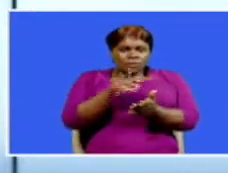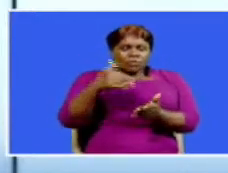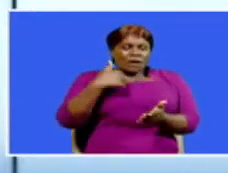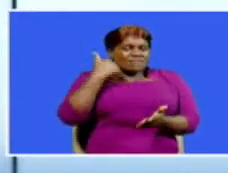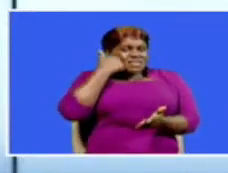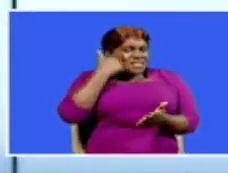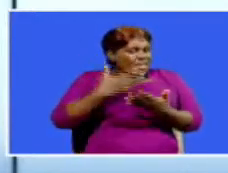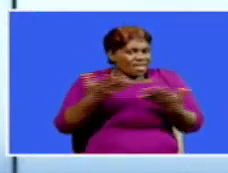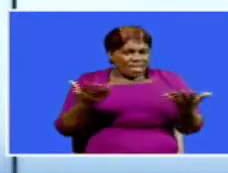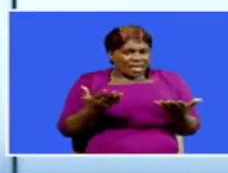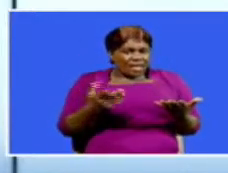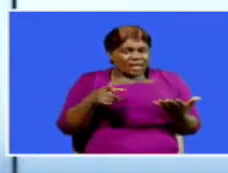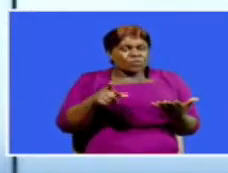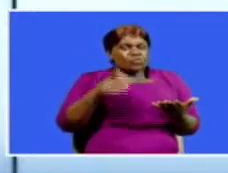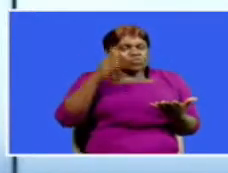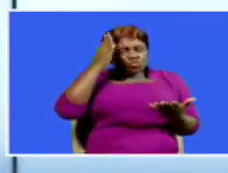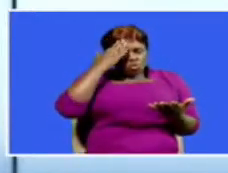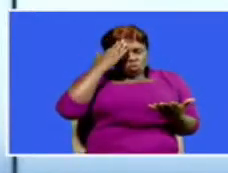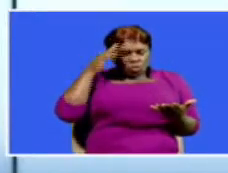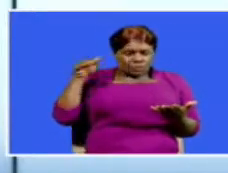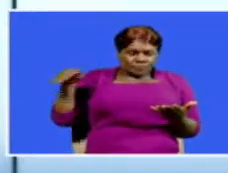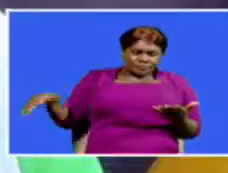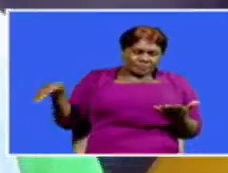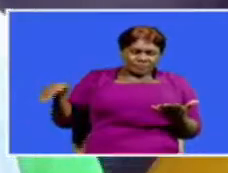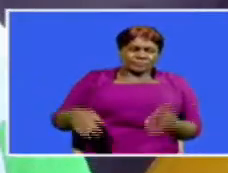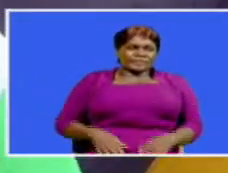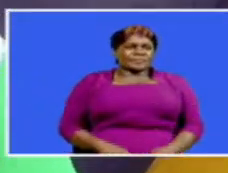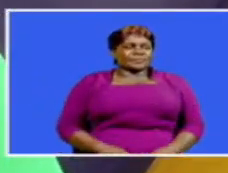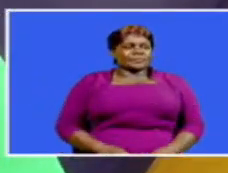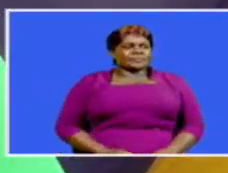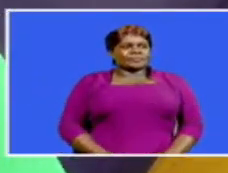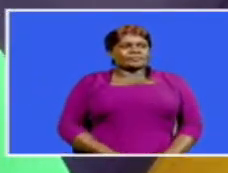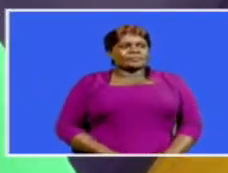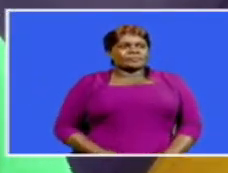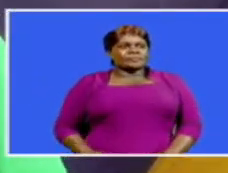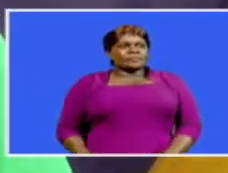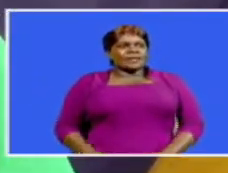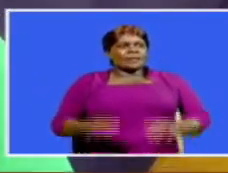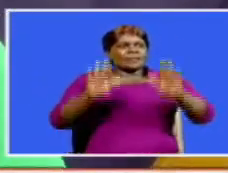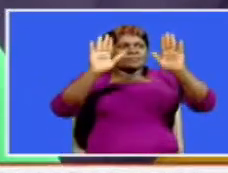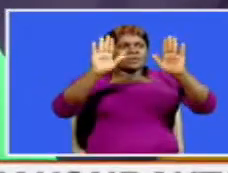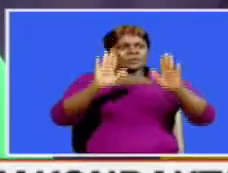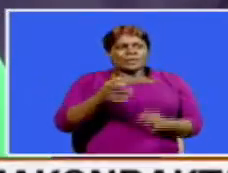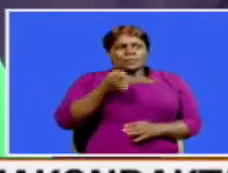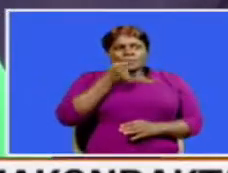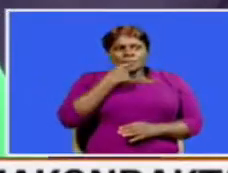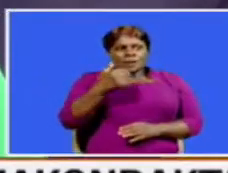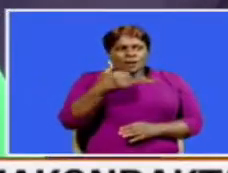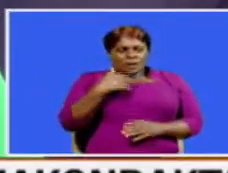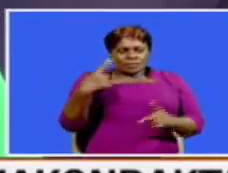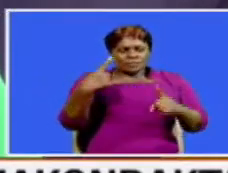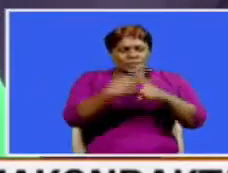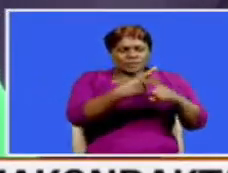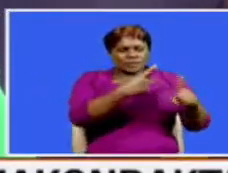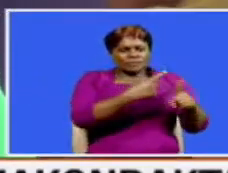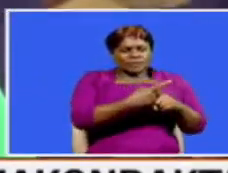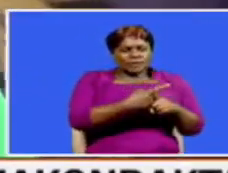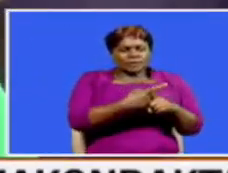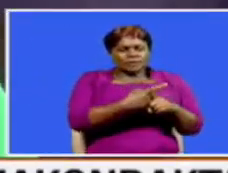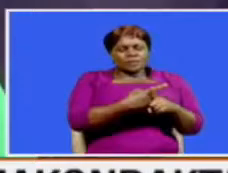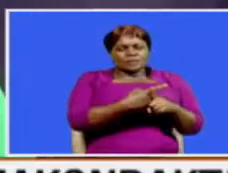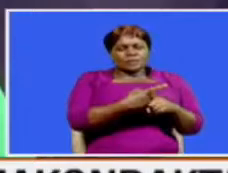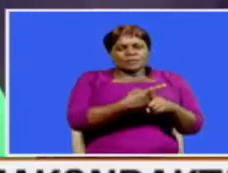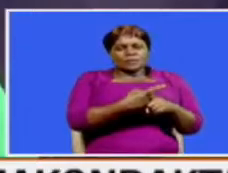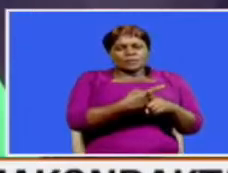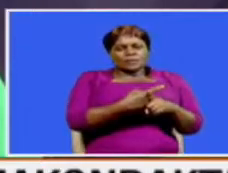ugonjwa wowote unatambulika mapema. Over and above treatment, of course, there are various who have to go for